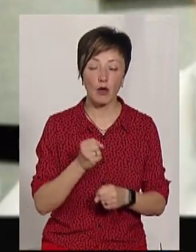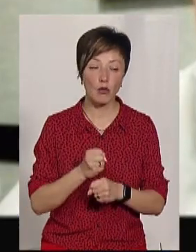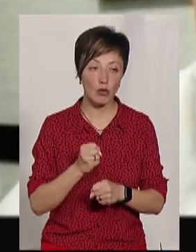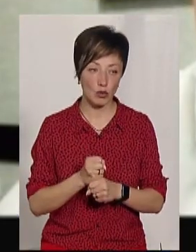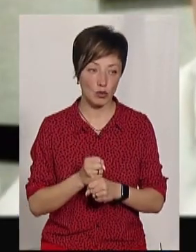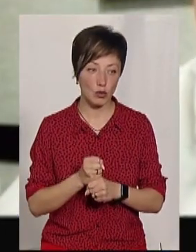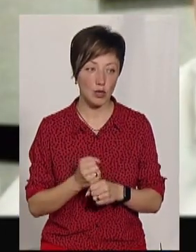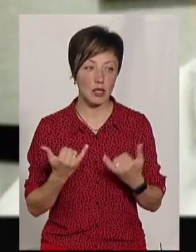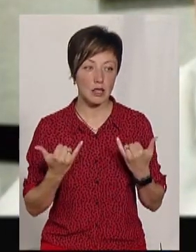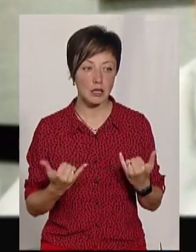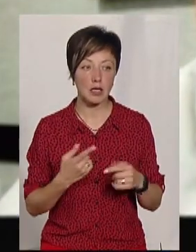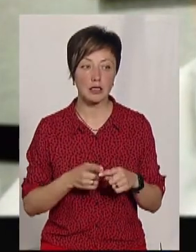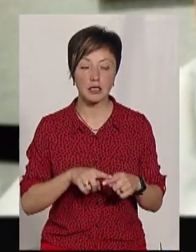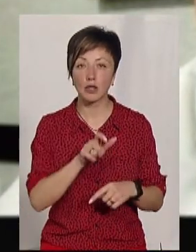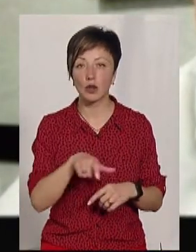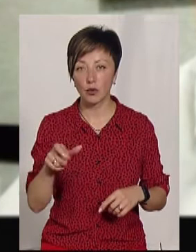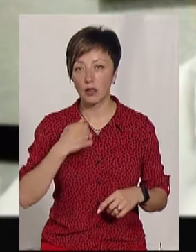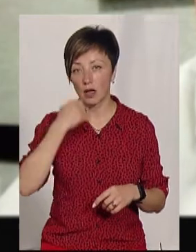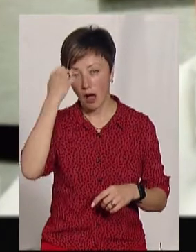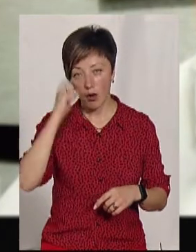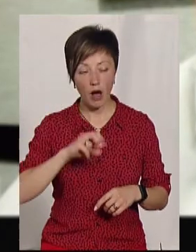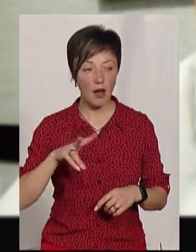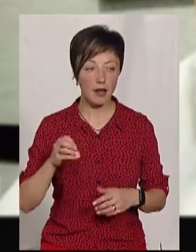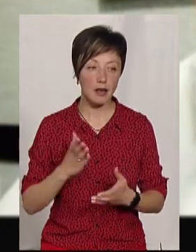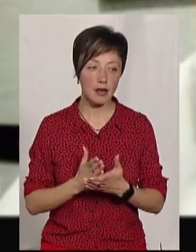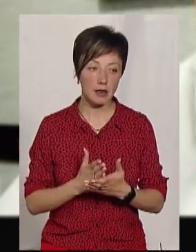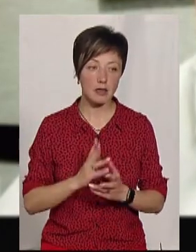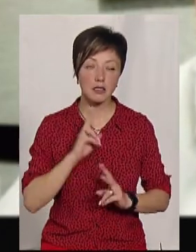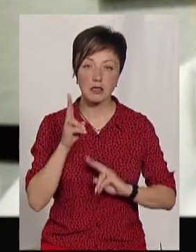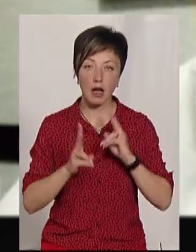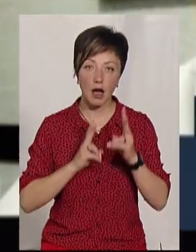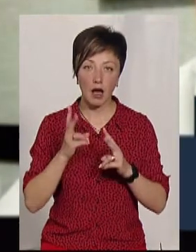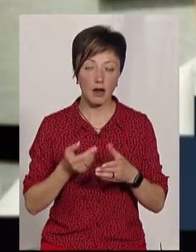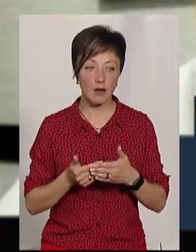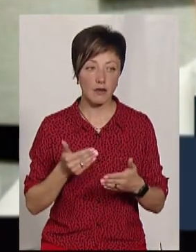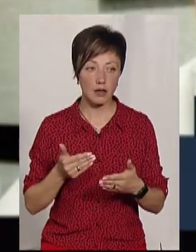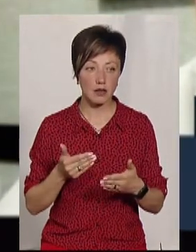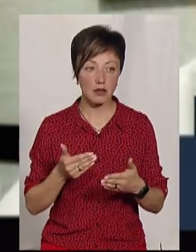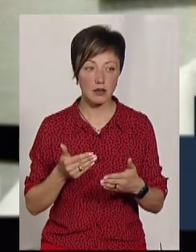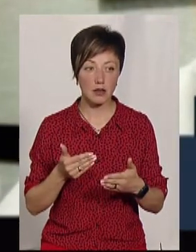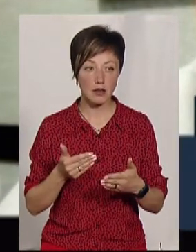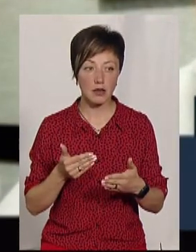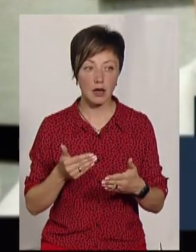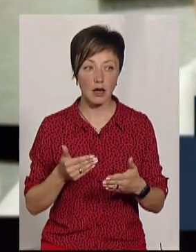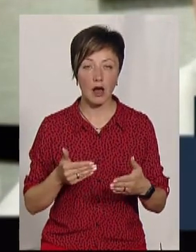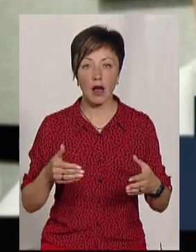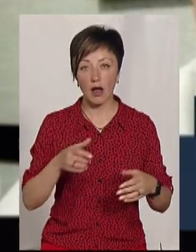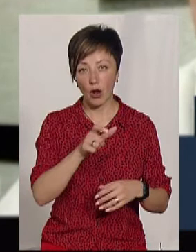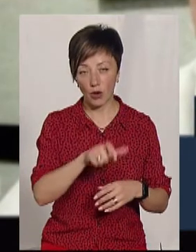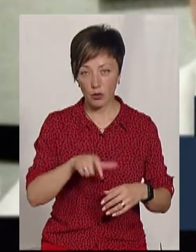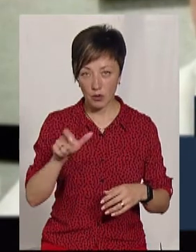до роботи. Зараз ці люди, звичайно, що дякують, але є і скарги від пільгових категорій громадян,